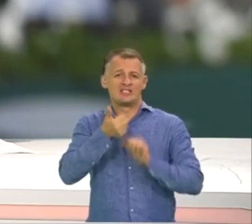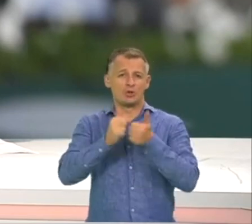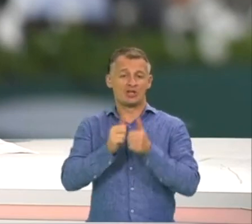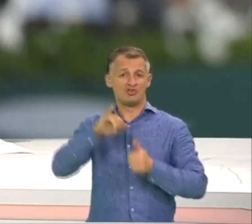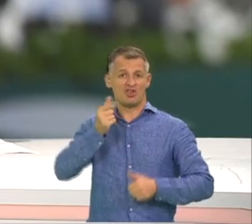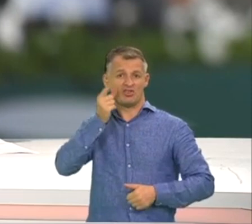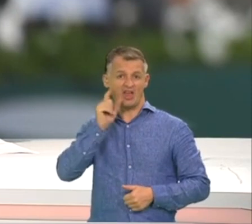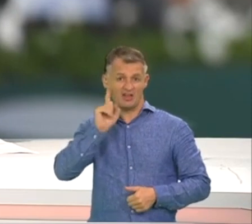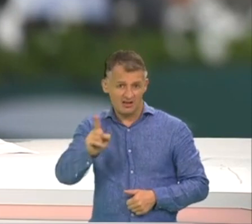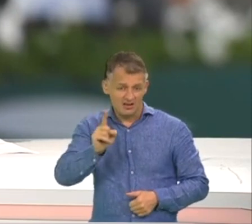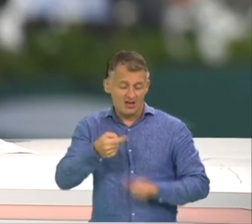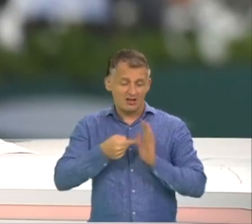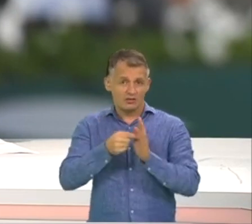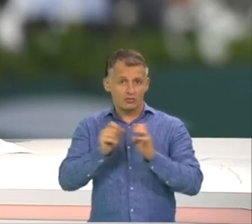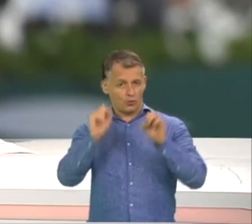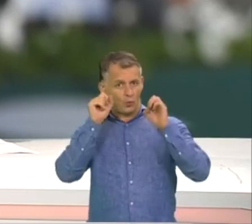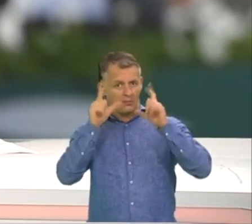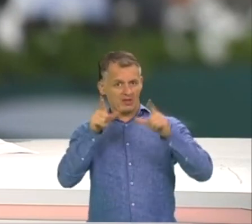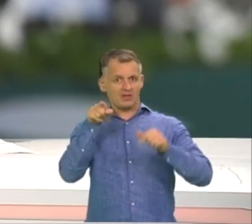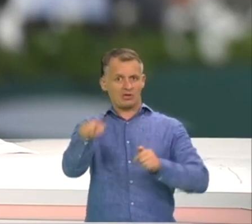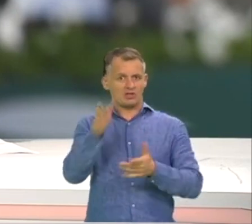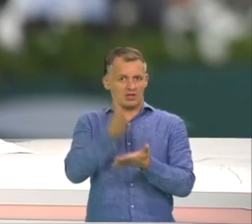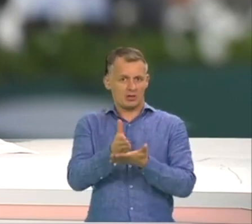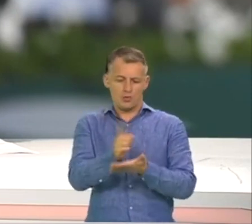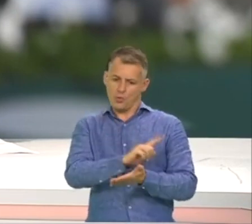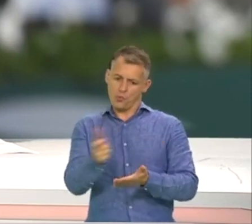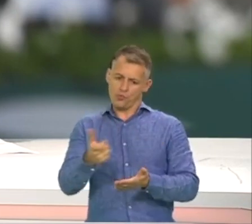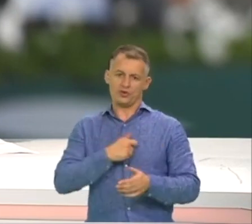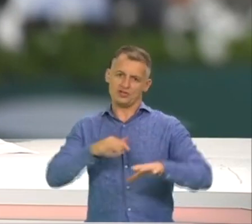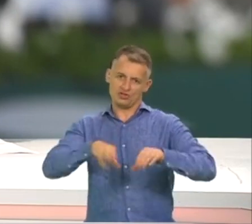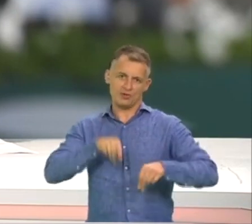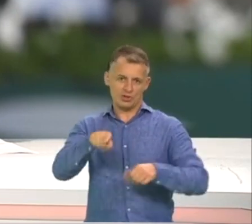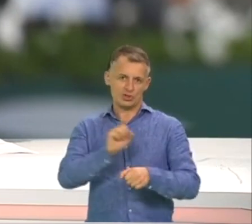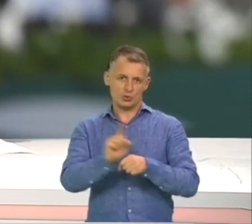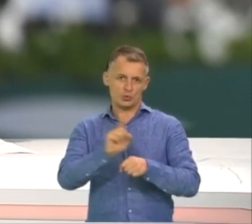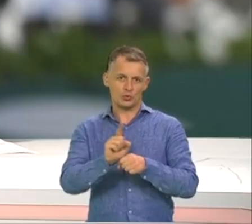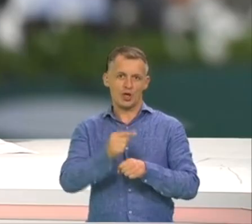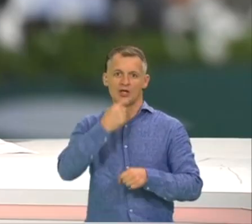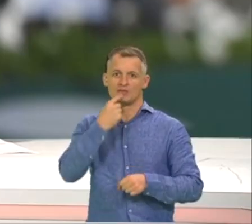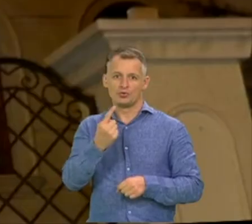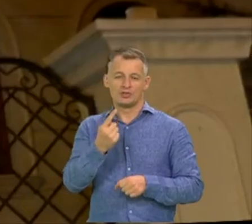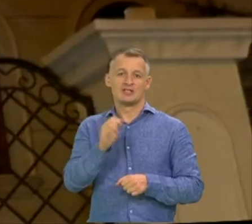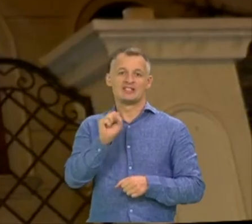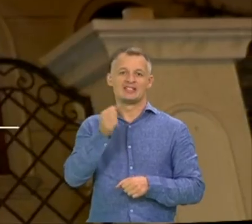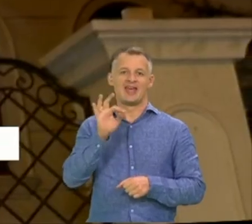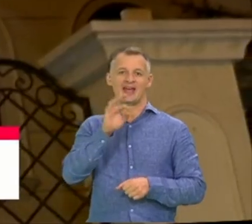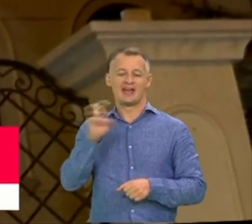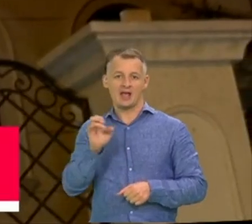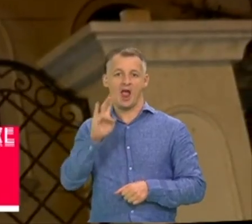Simonei s-a arătat uluit de această decizie. Nu putem să recunoaștem așa ceva, a spus Tere Halep.